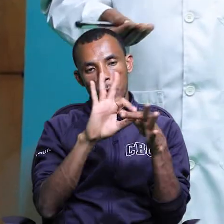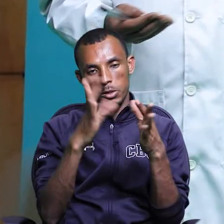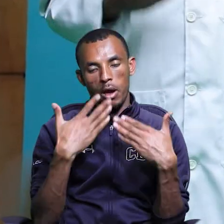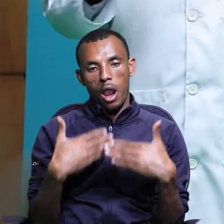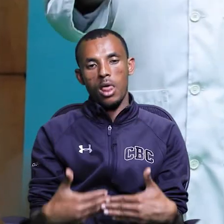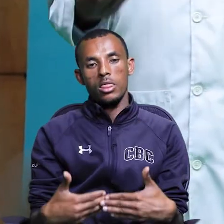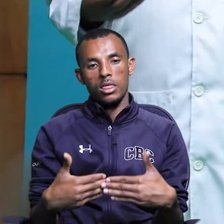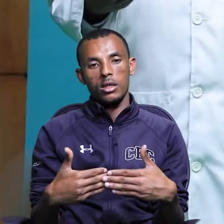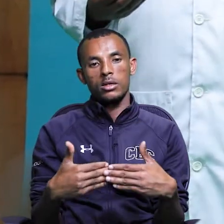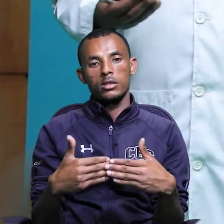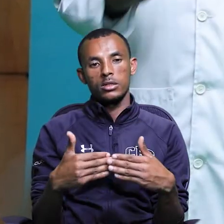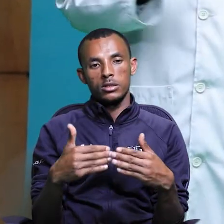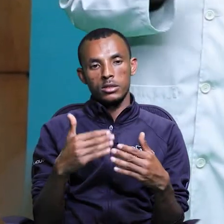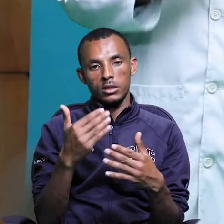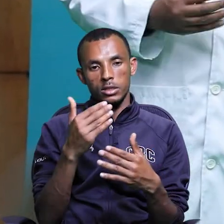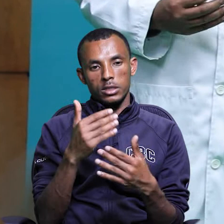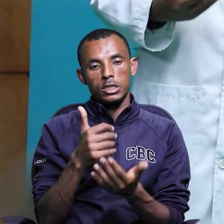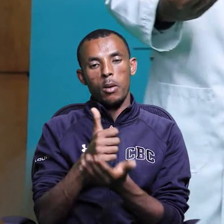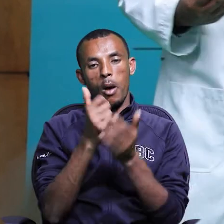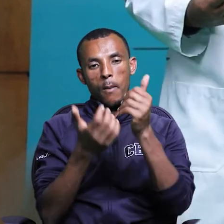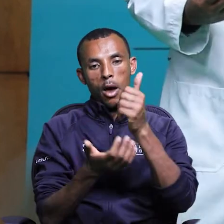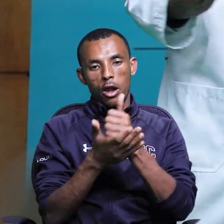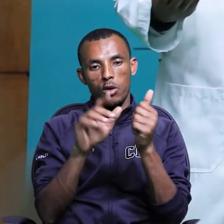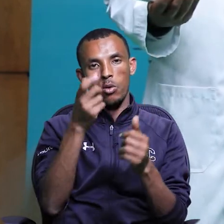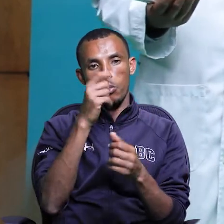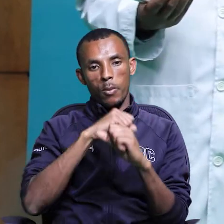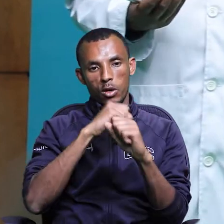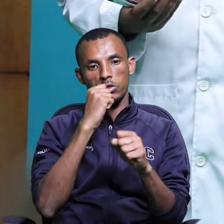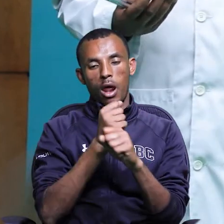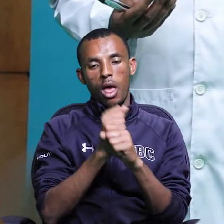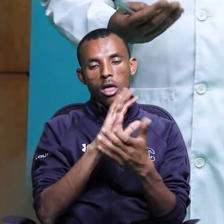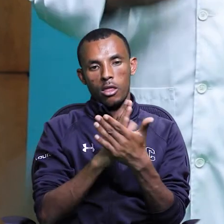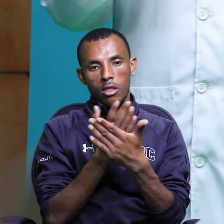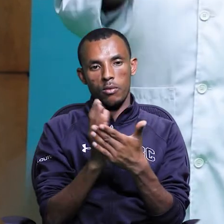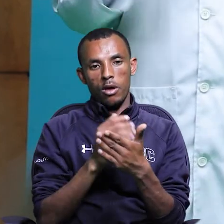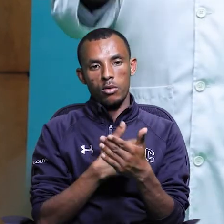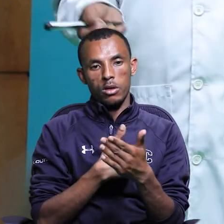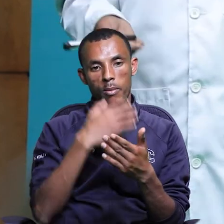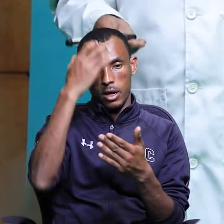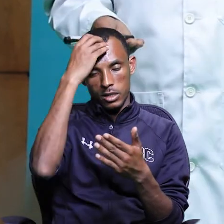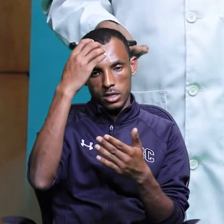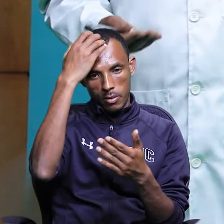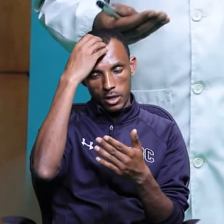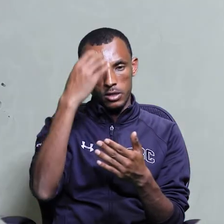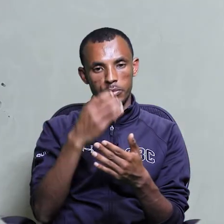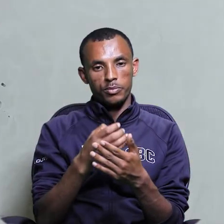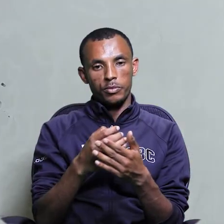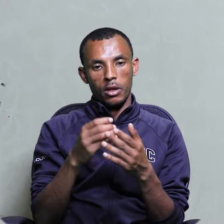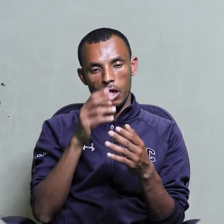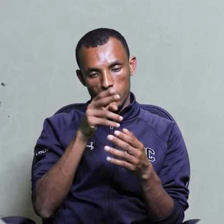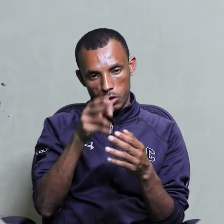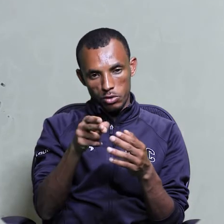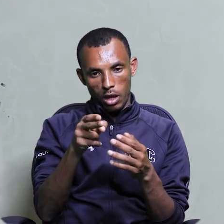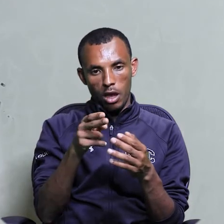አካላት ተባባሪ የሆኑ በመከላከሉ ስራ ላይ የተሳተፉት። መንግስት እንደ መንግስትነቱ አስቸኳይ